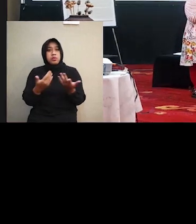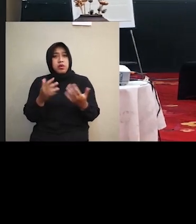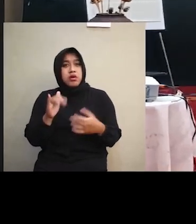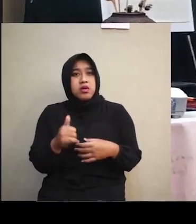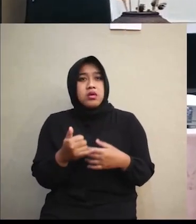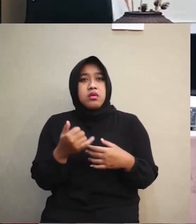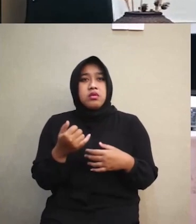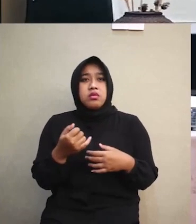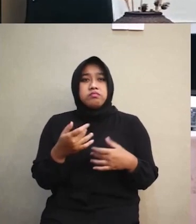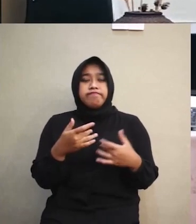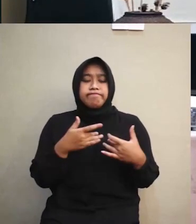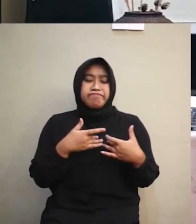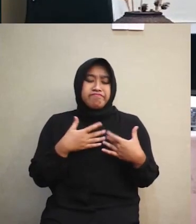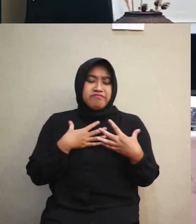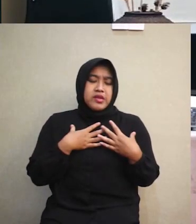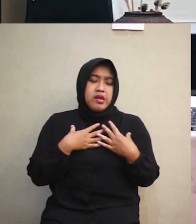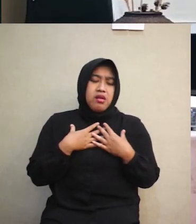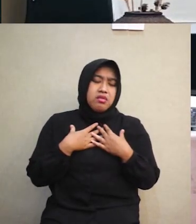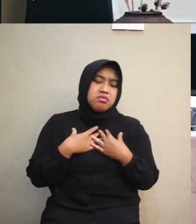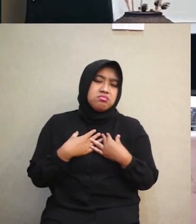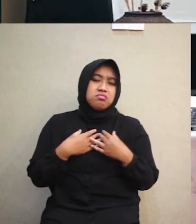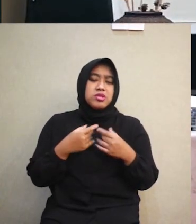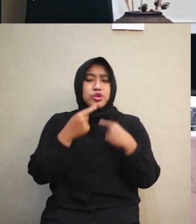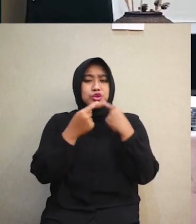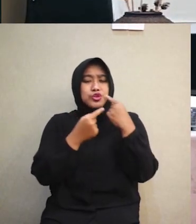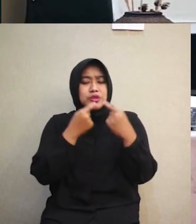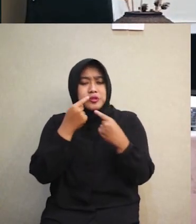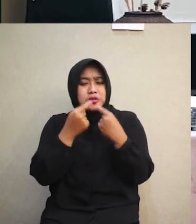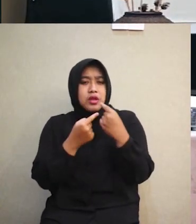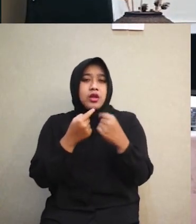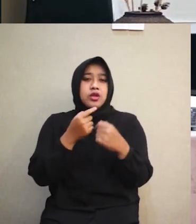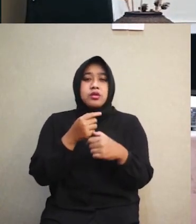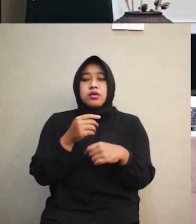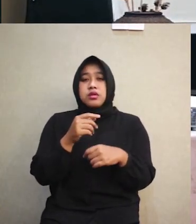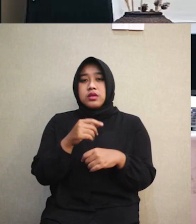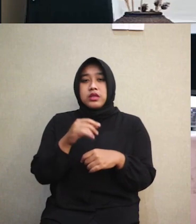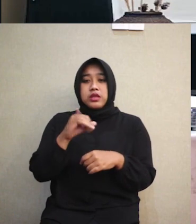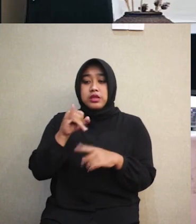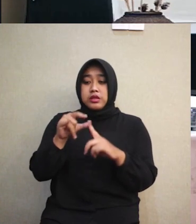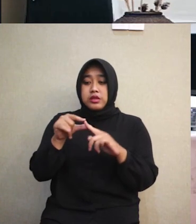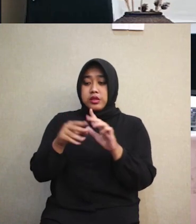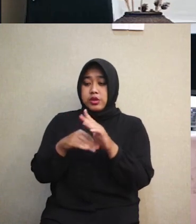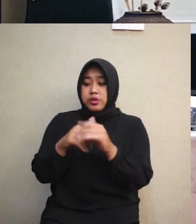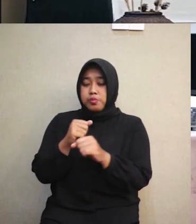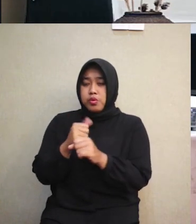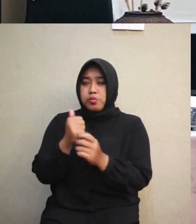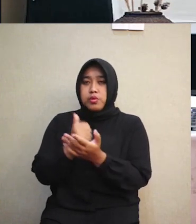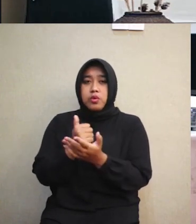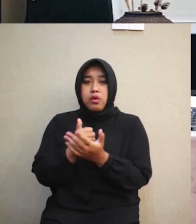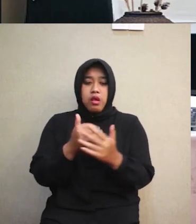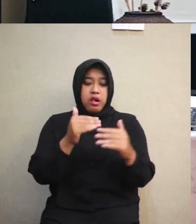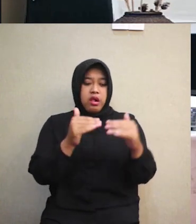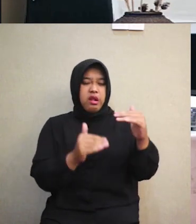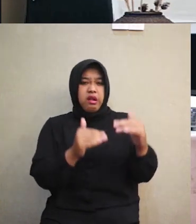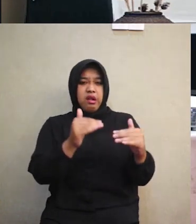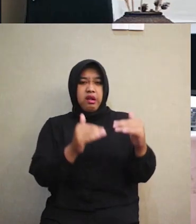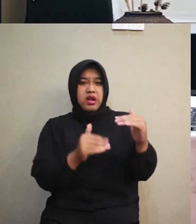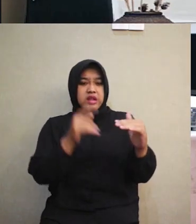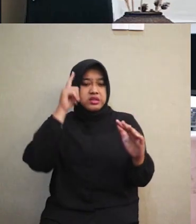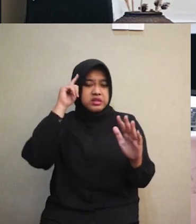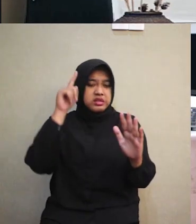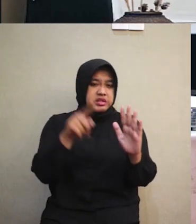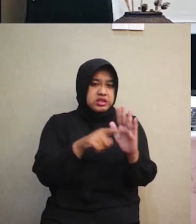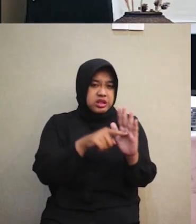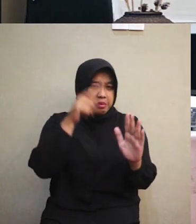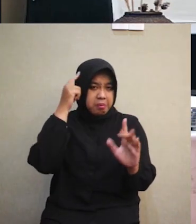menyayat hati Sebenarnya tadi curhatnya Mbak Ipung banyak banget kita bisa lihat betapa timpangnya perspektif ya dan stigma yang